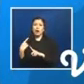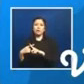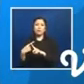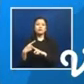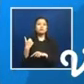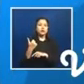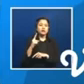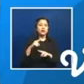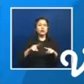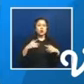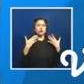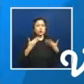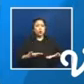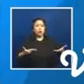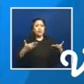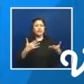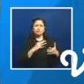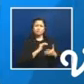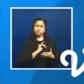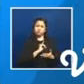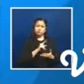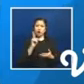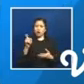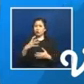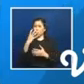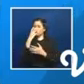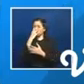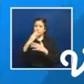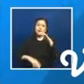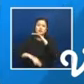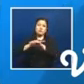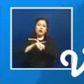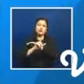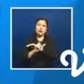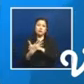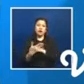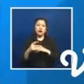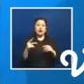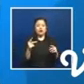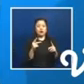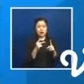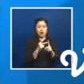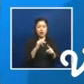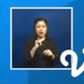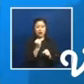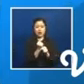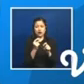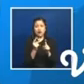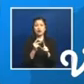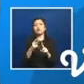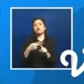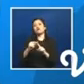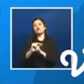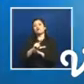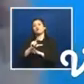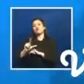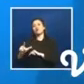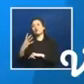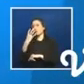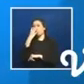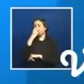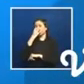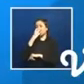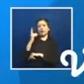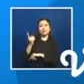parah, pasien harus segera diberikan oksigen maksimal melalui high flow nasal cannula yang hanya bisa didapatkan di rumah sakit.